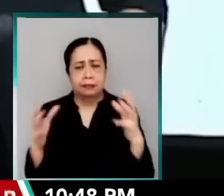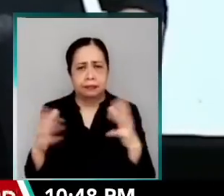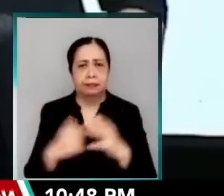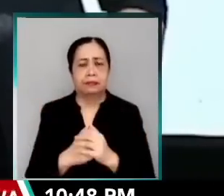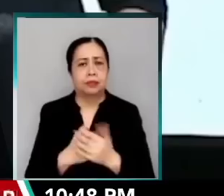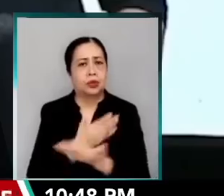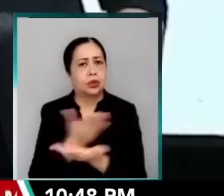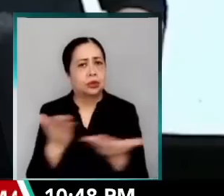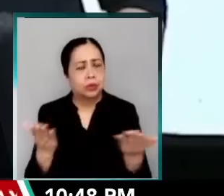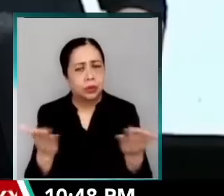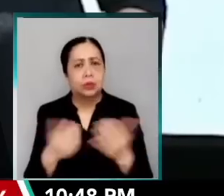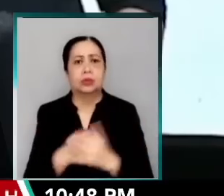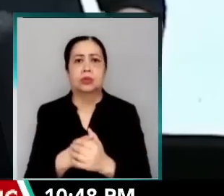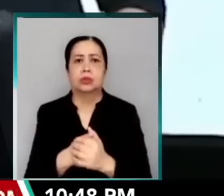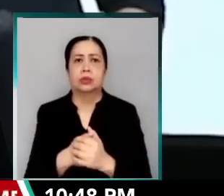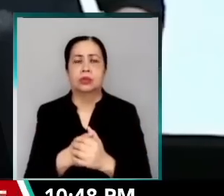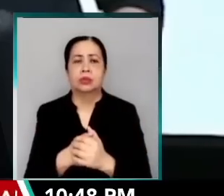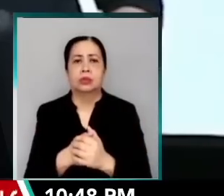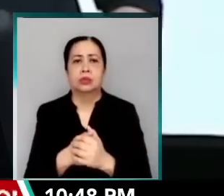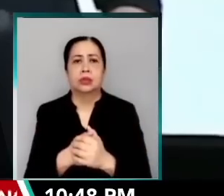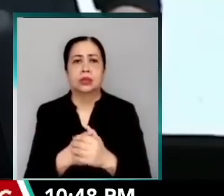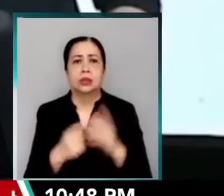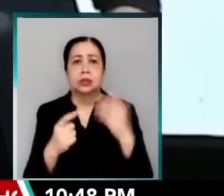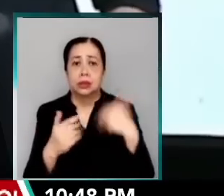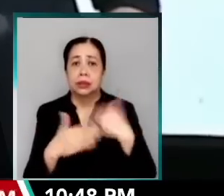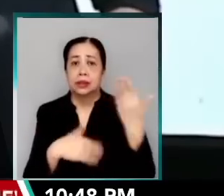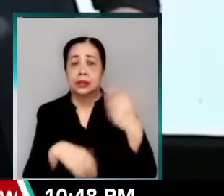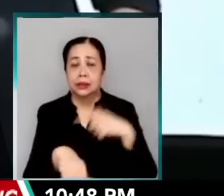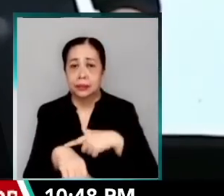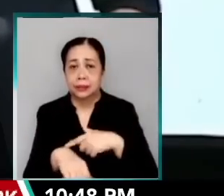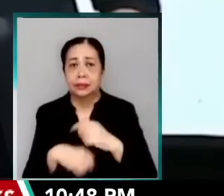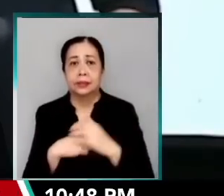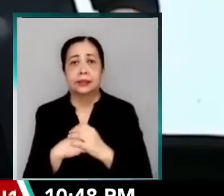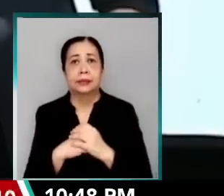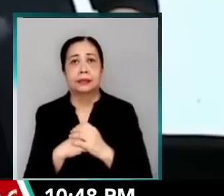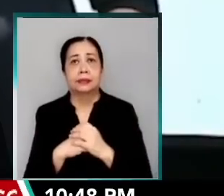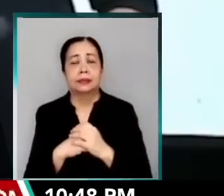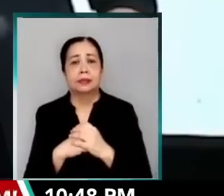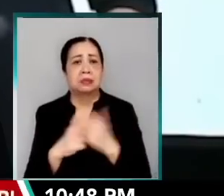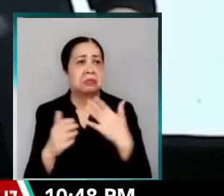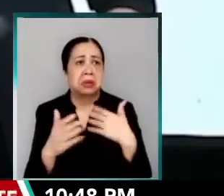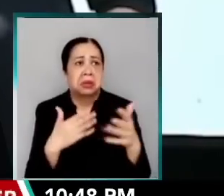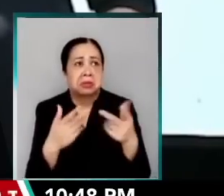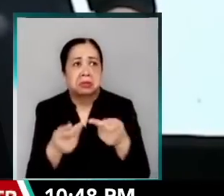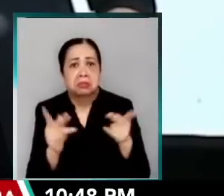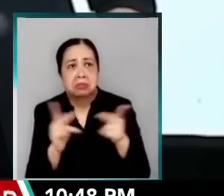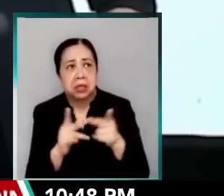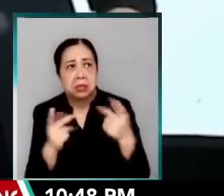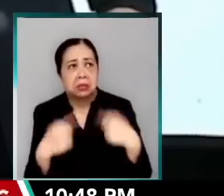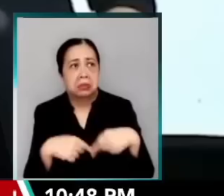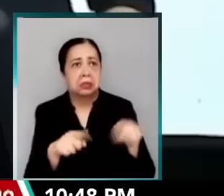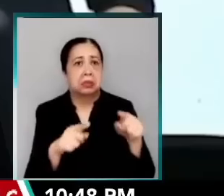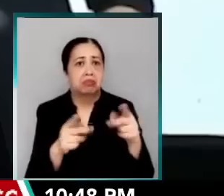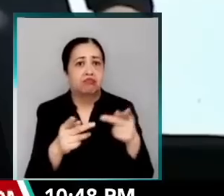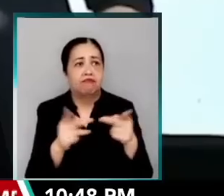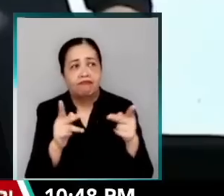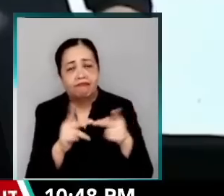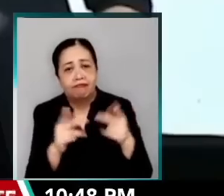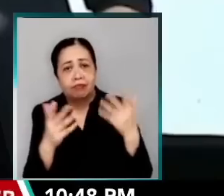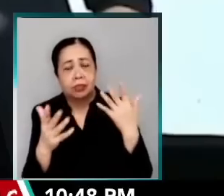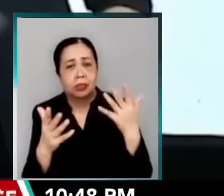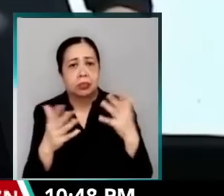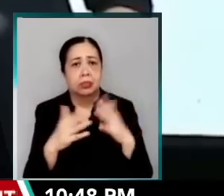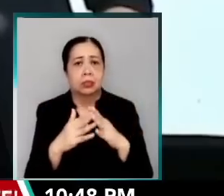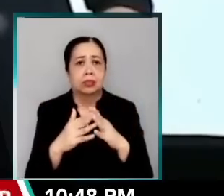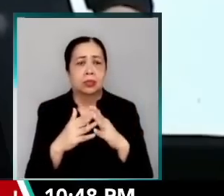lahat. Hanggang sa muli, saan man kami dalhin ng tadhana,